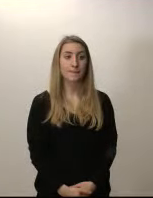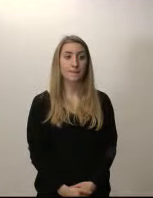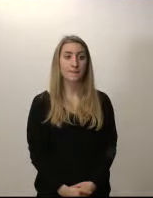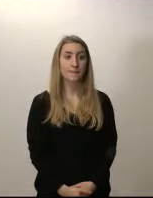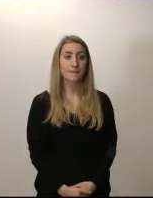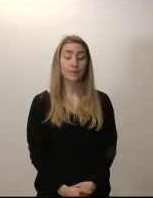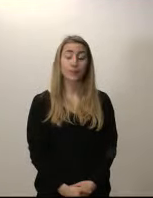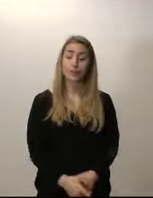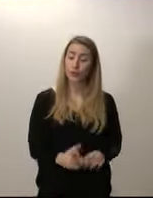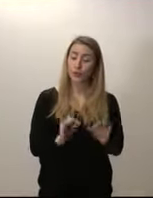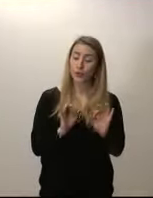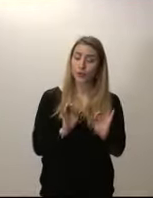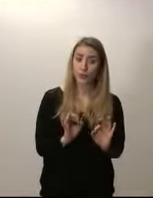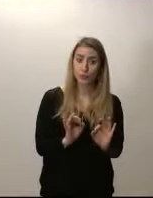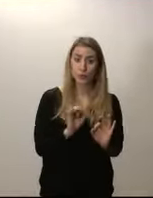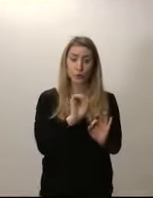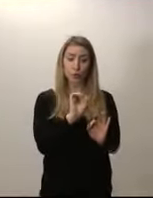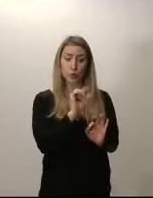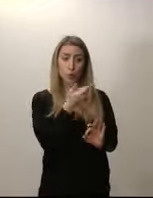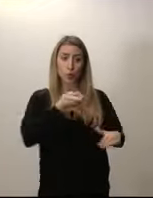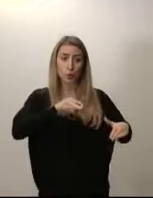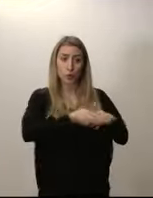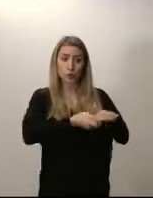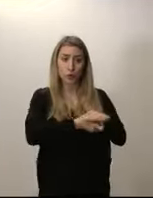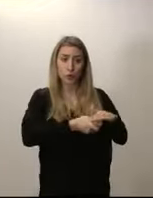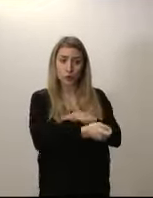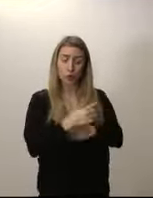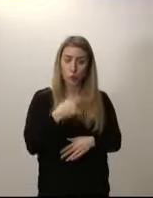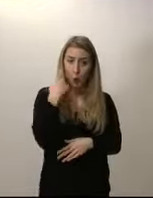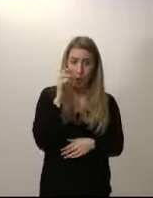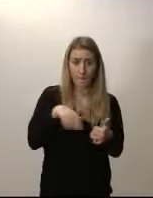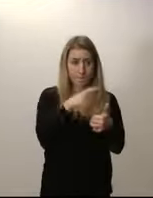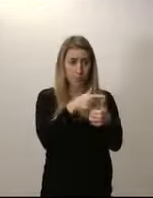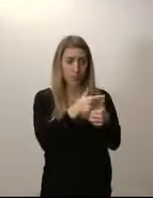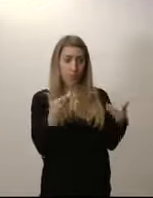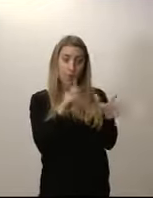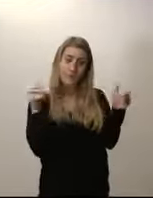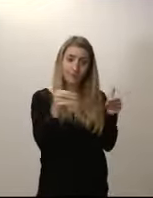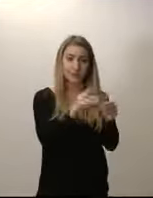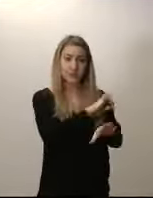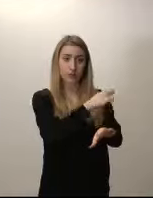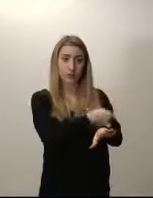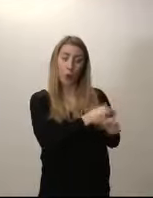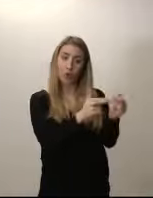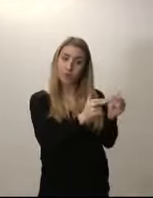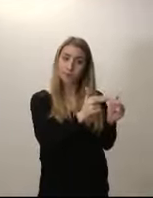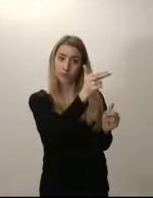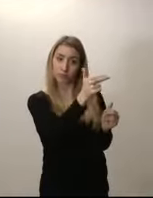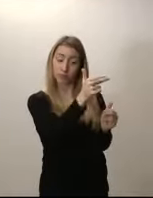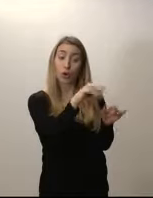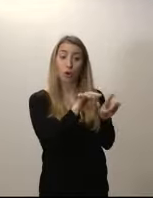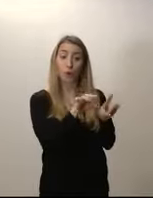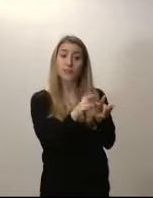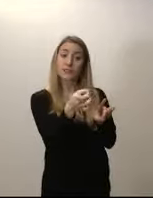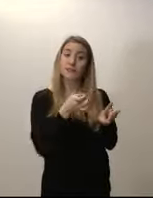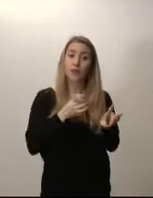Juste une remarque sur les deux premières subventions. Il s'agit de sport de haut niveau, il s'agit aussi d'une compétence de